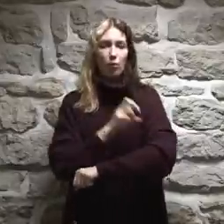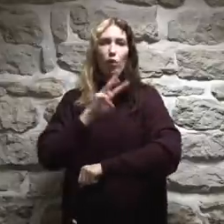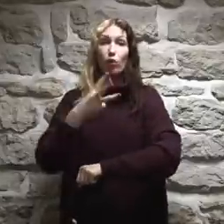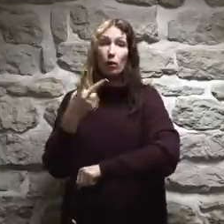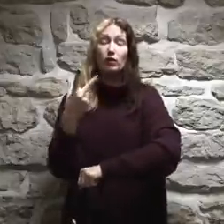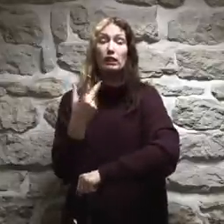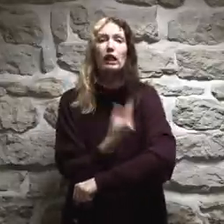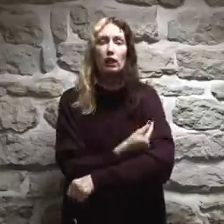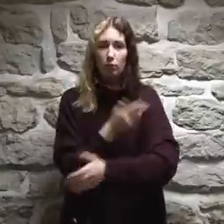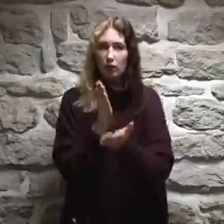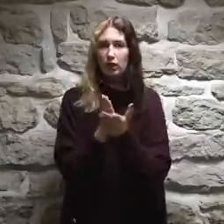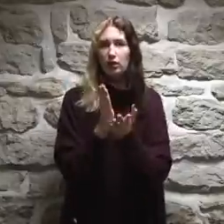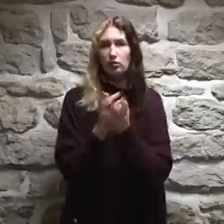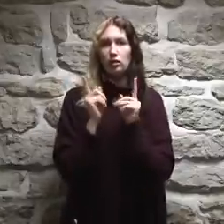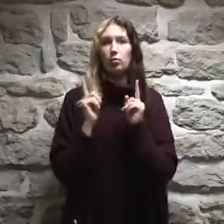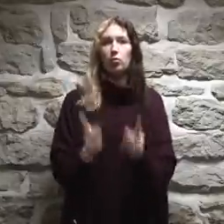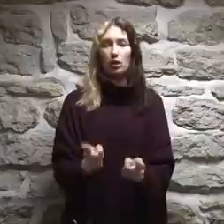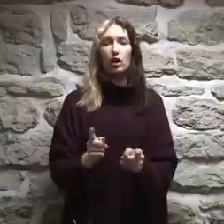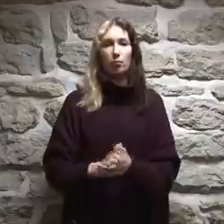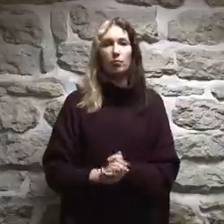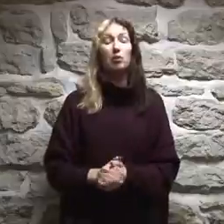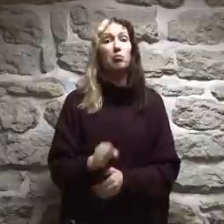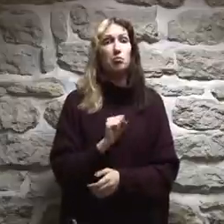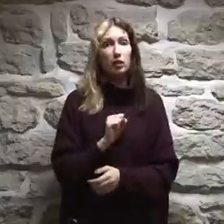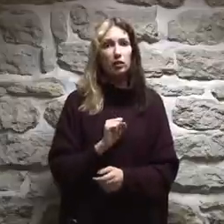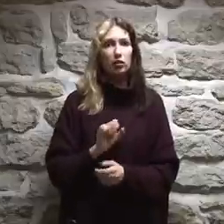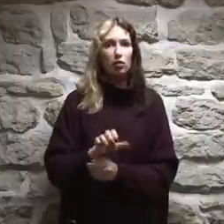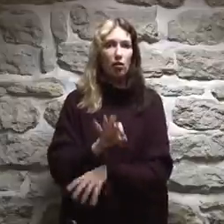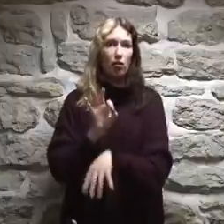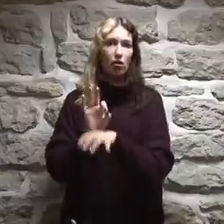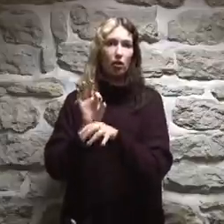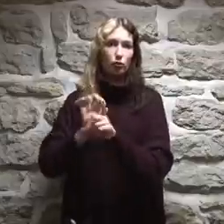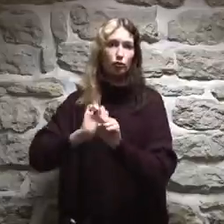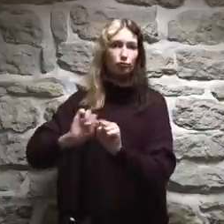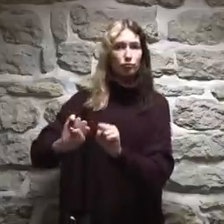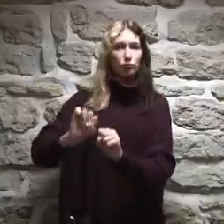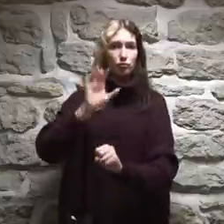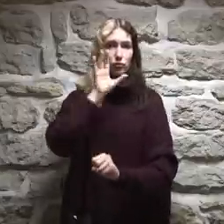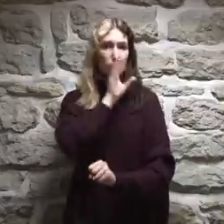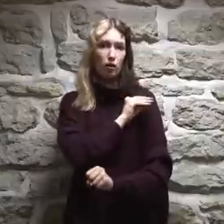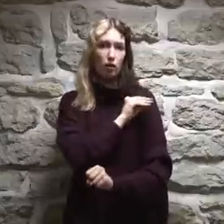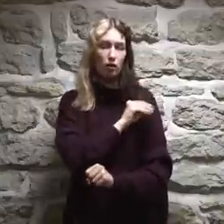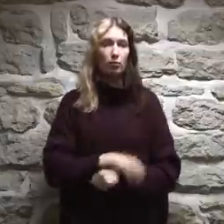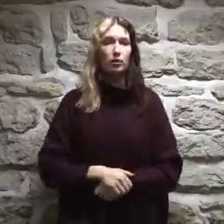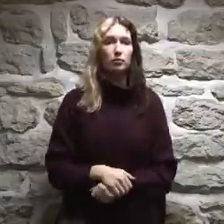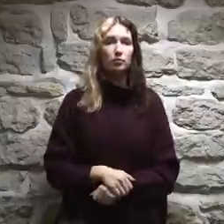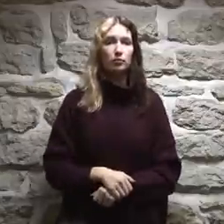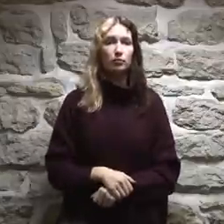tõhustusdoosiga peaks, et seda haigust siis vältida. Nii et